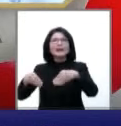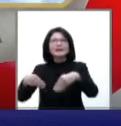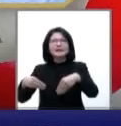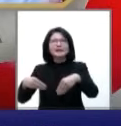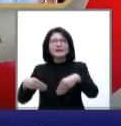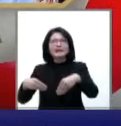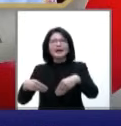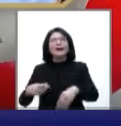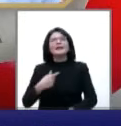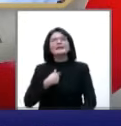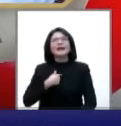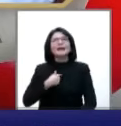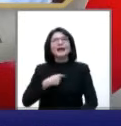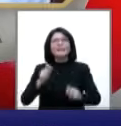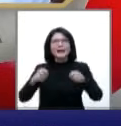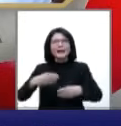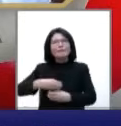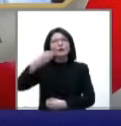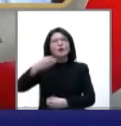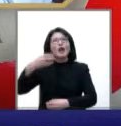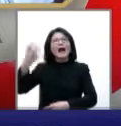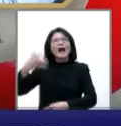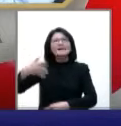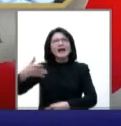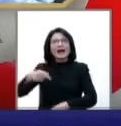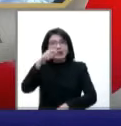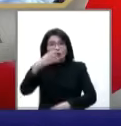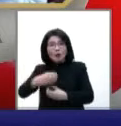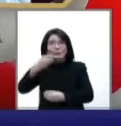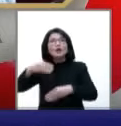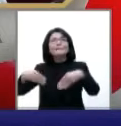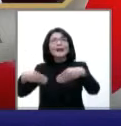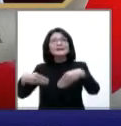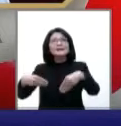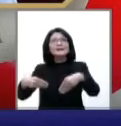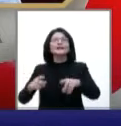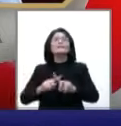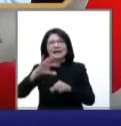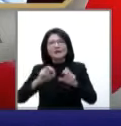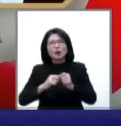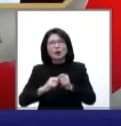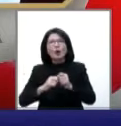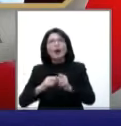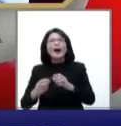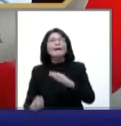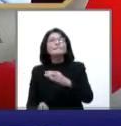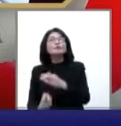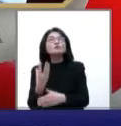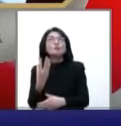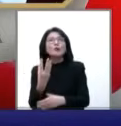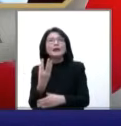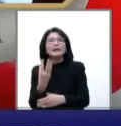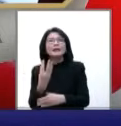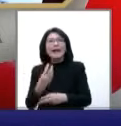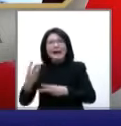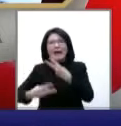tidak mengatakan saya diskusi pada anak muda apakah itu betul misalnya style yang gaya-gaya semacam itu itu gak pernah ada dalam ruang debat